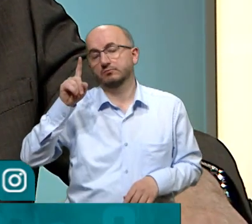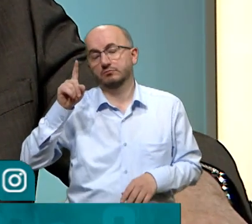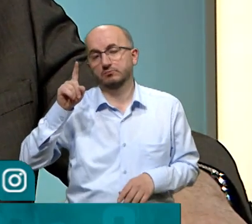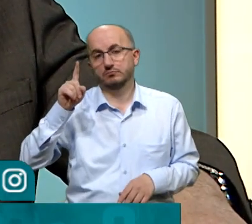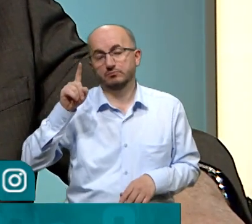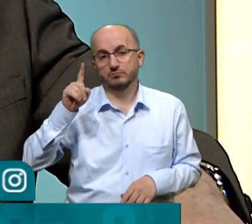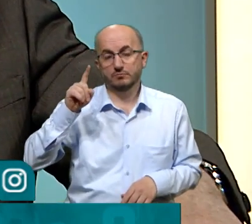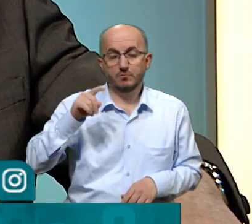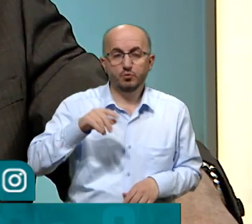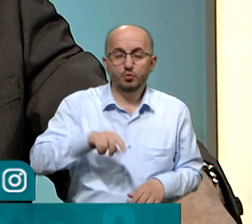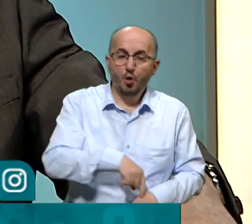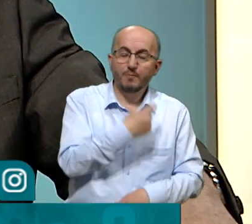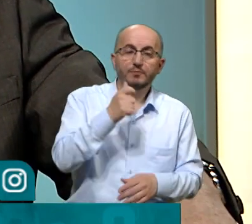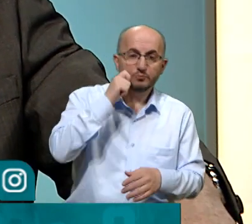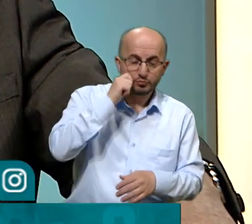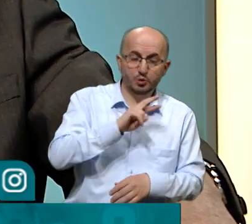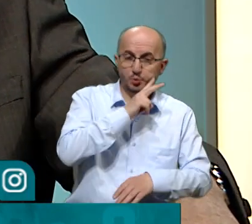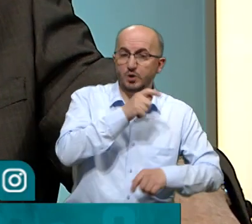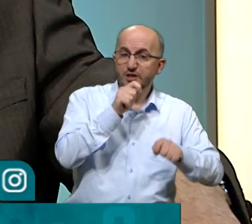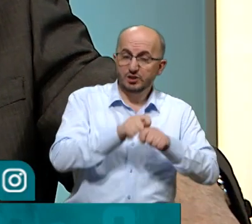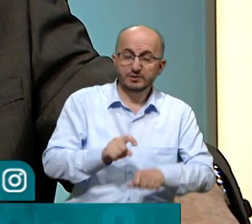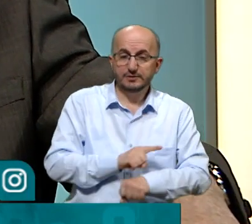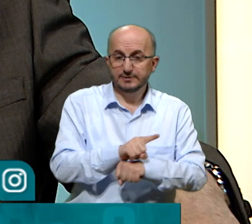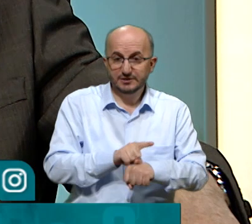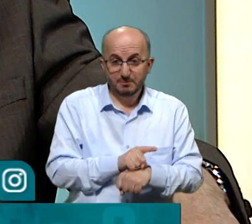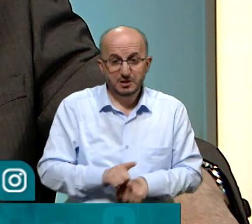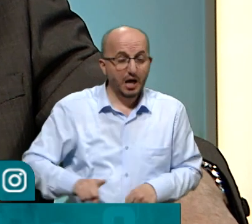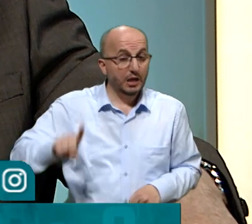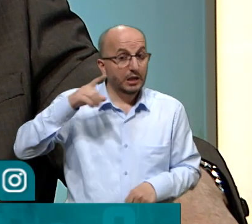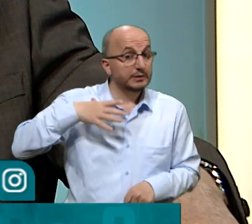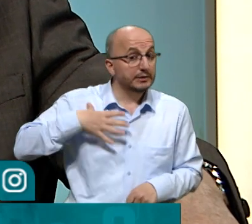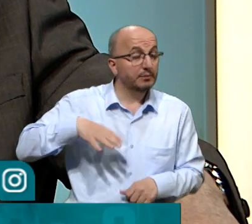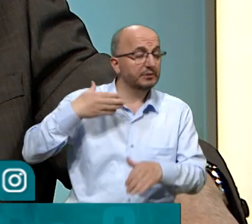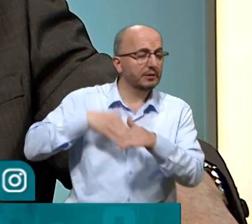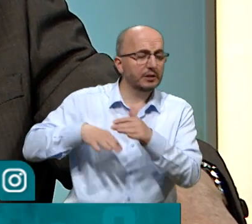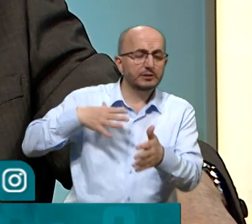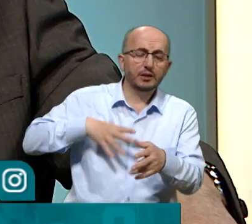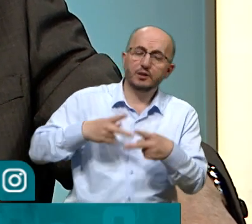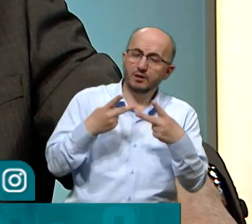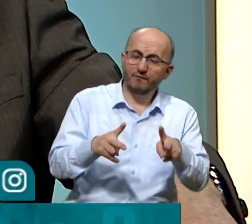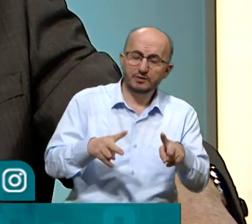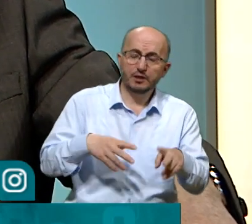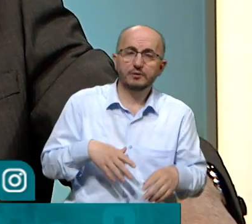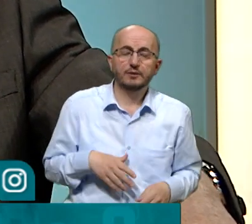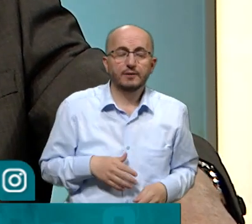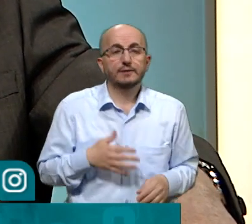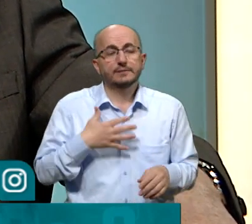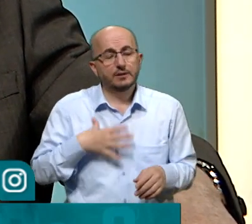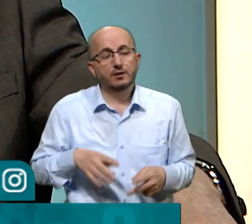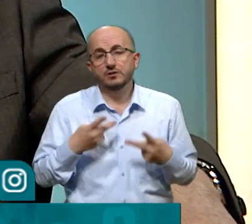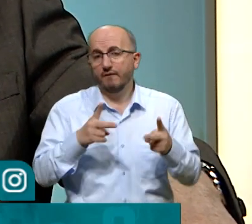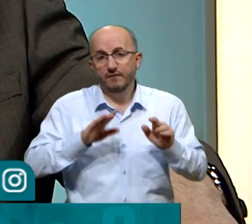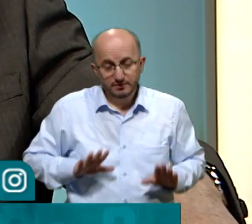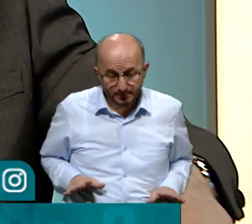ki normal bir Müslüman günah işlediği vakitte Allah'ın meşiet-i dilemesi altına Allah dilerse affeder O hepimiz için bir